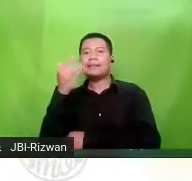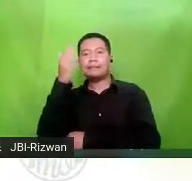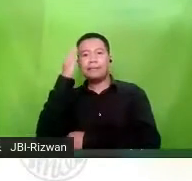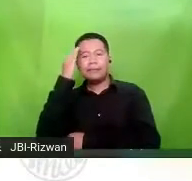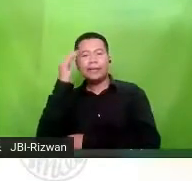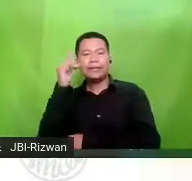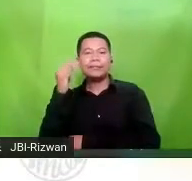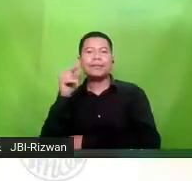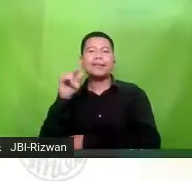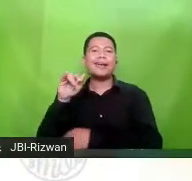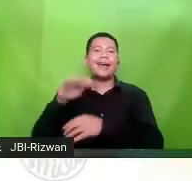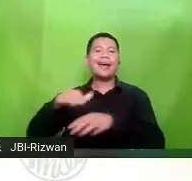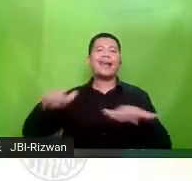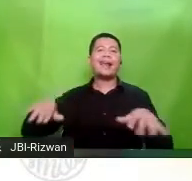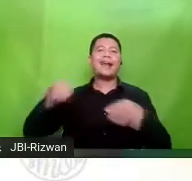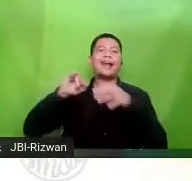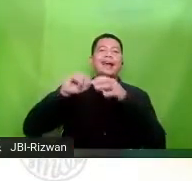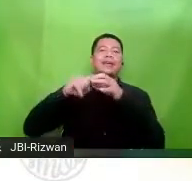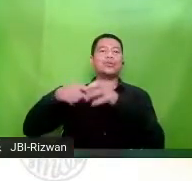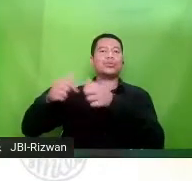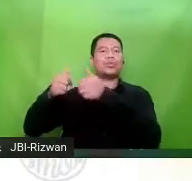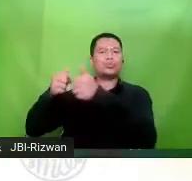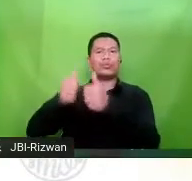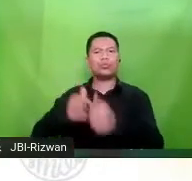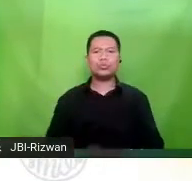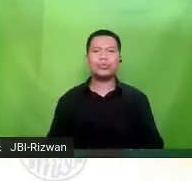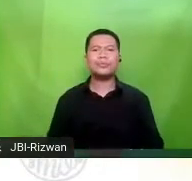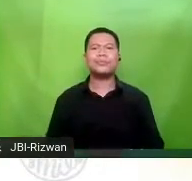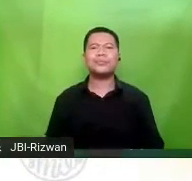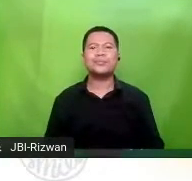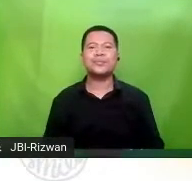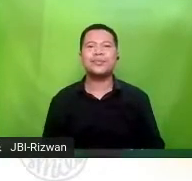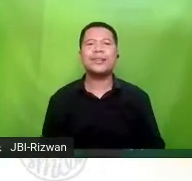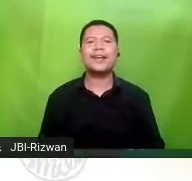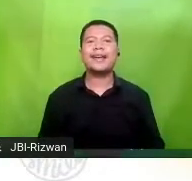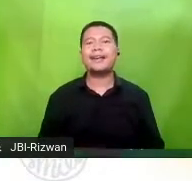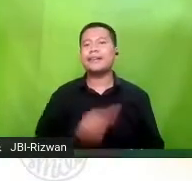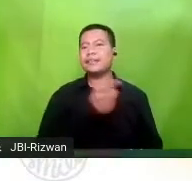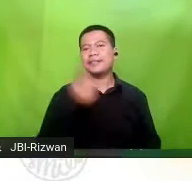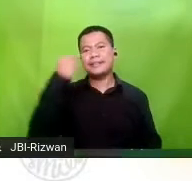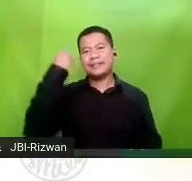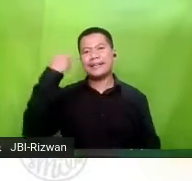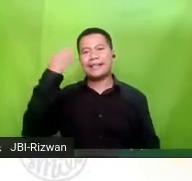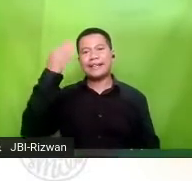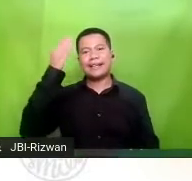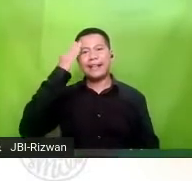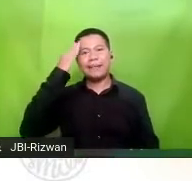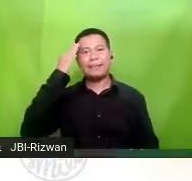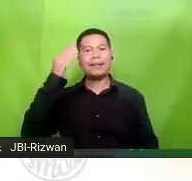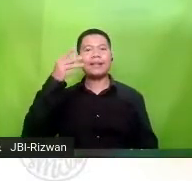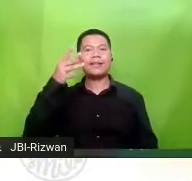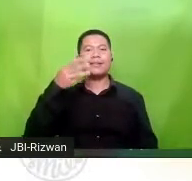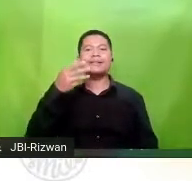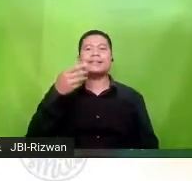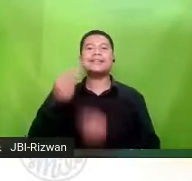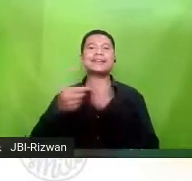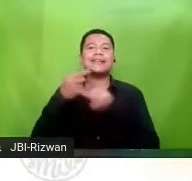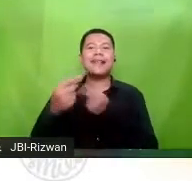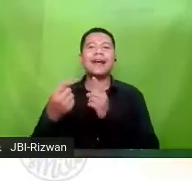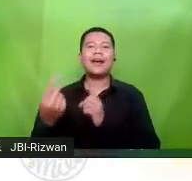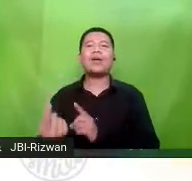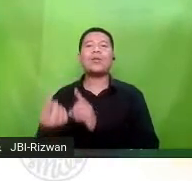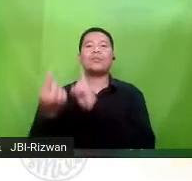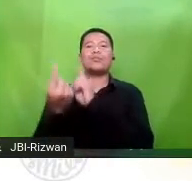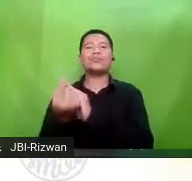yang bagus-bagus ya. Kita sering kemudian dapatkan cerita kalau berhadapan dengan kasus